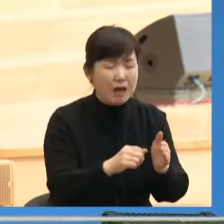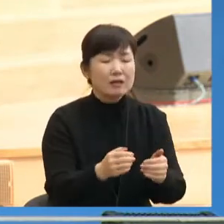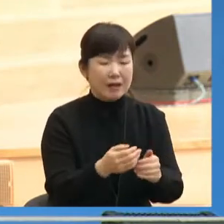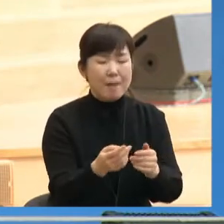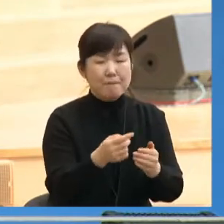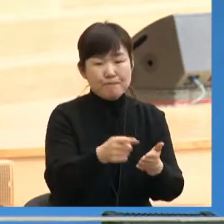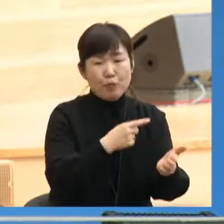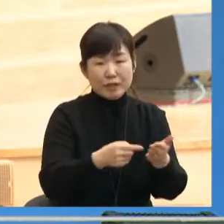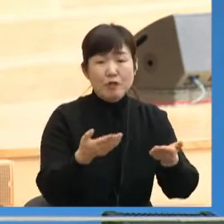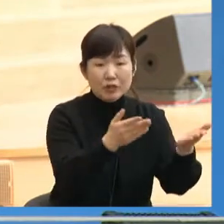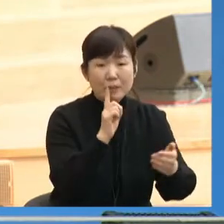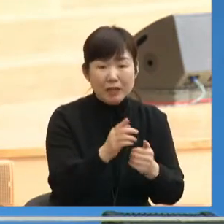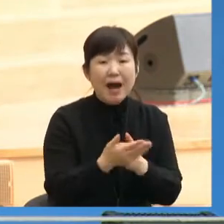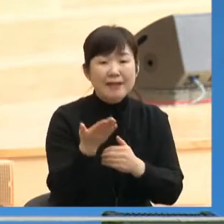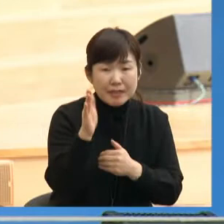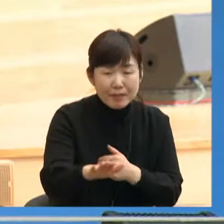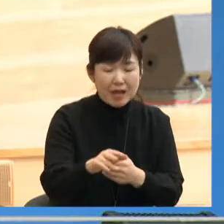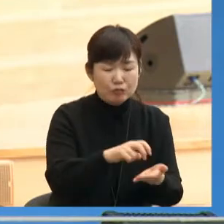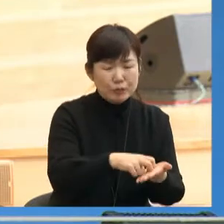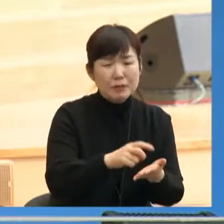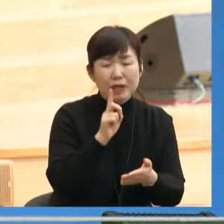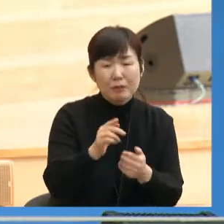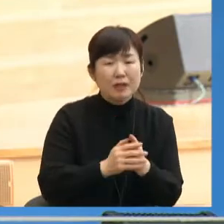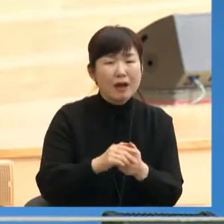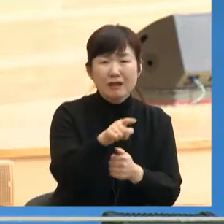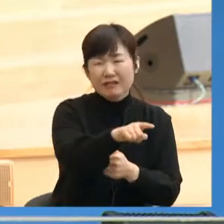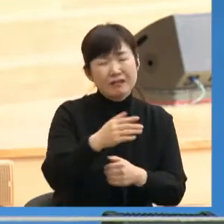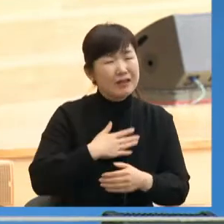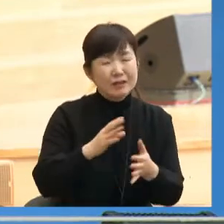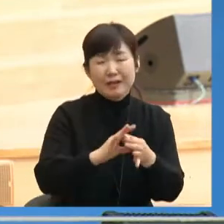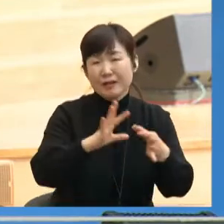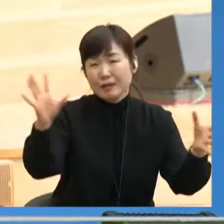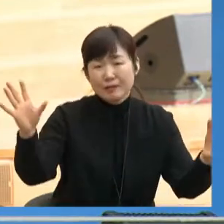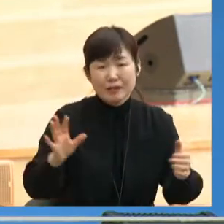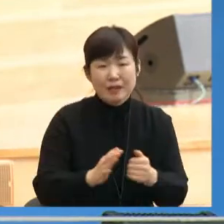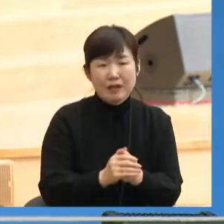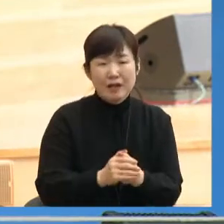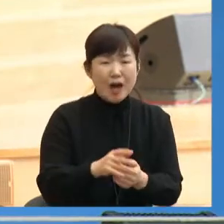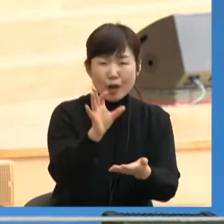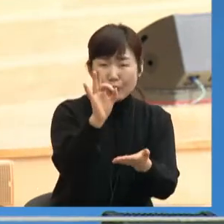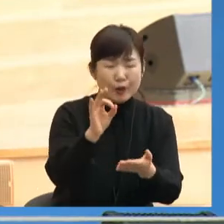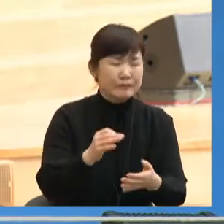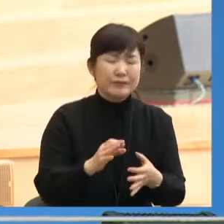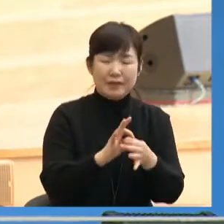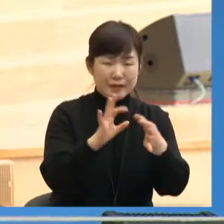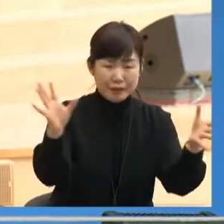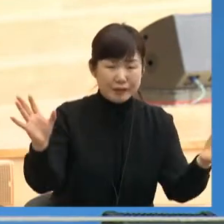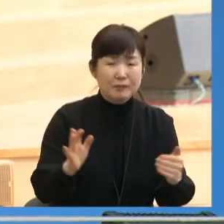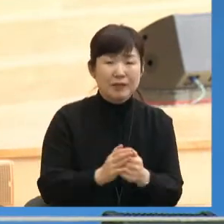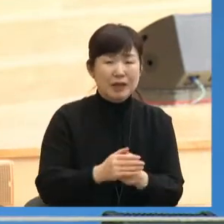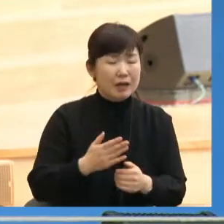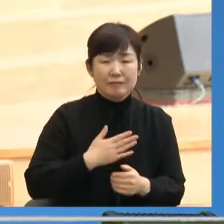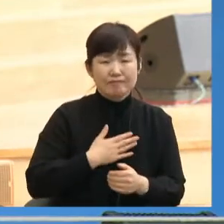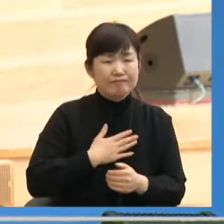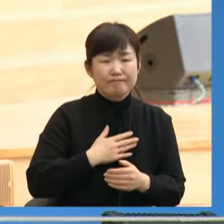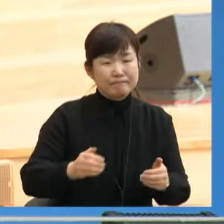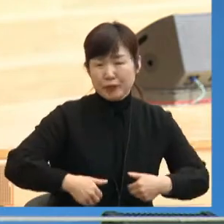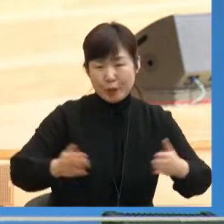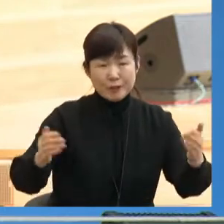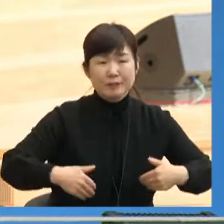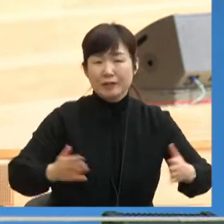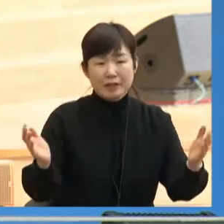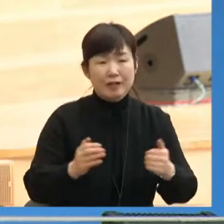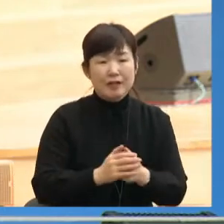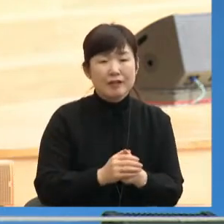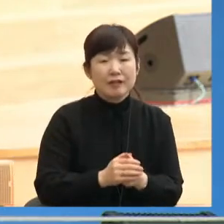무비보셋은 뭐라고 말합니까? 왕이시여, 그게 저와 무슨 상관입니까? 돈으로 해결해 주시겠다고요? 그런 거 필요